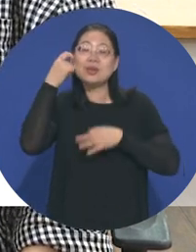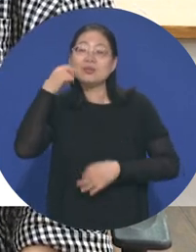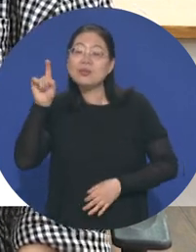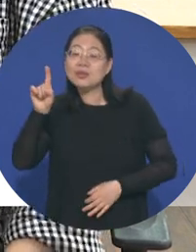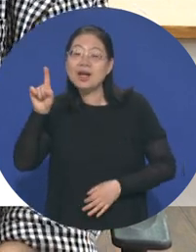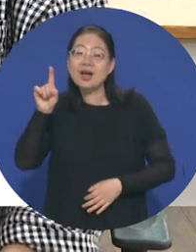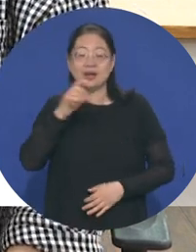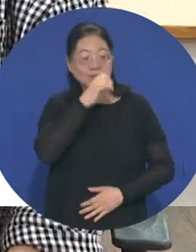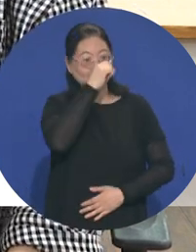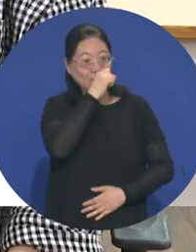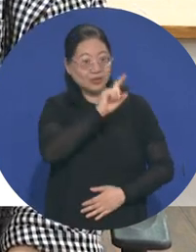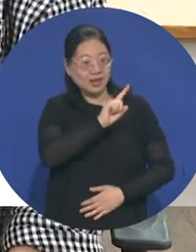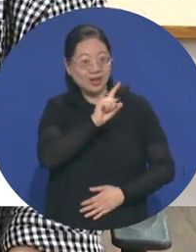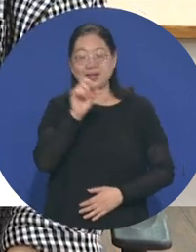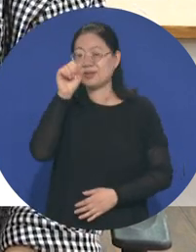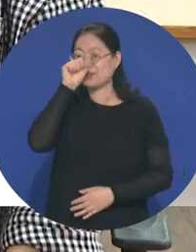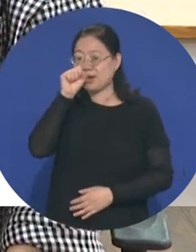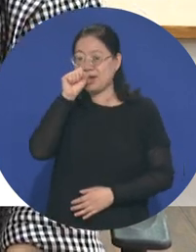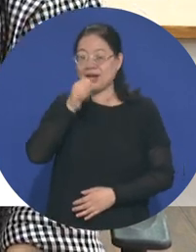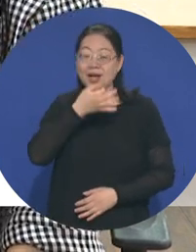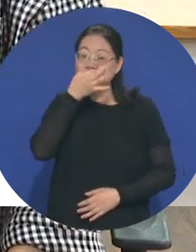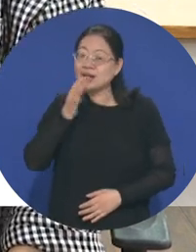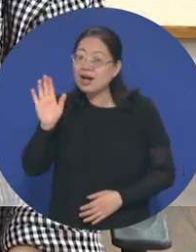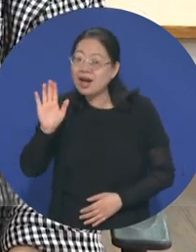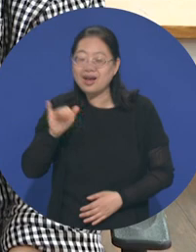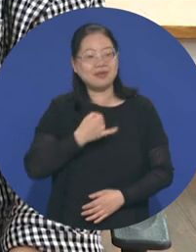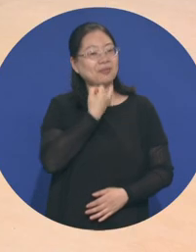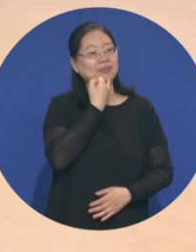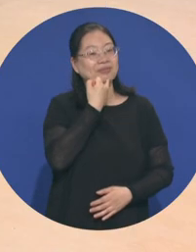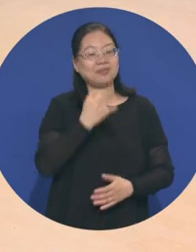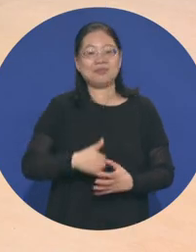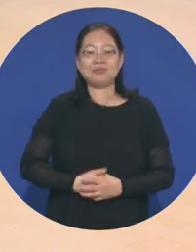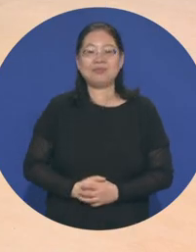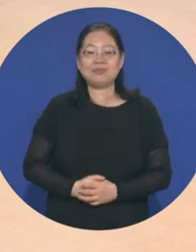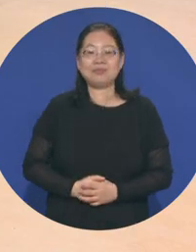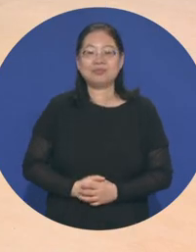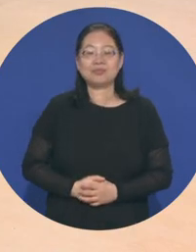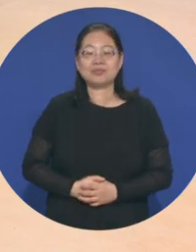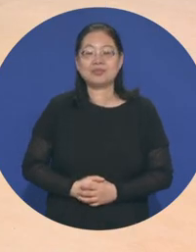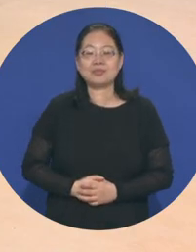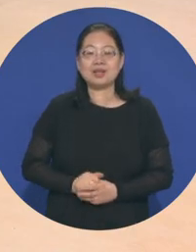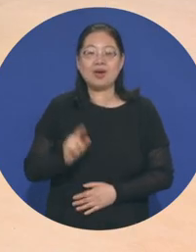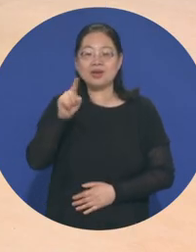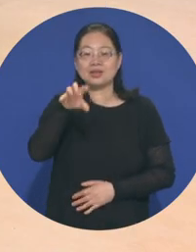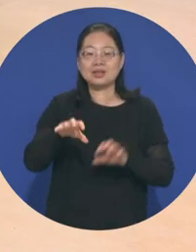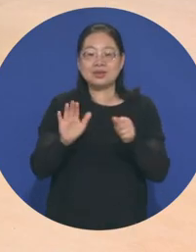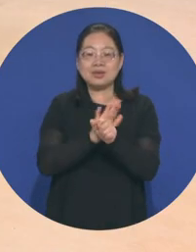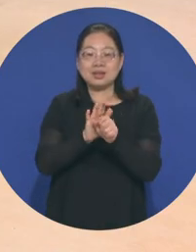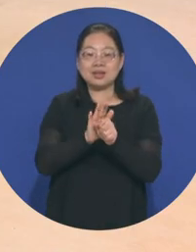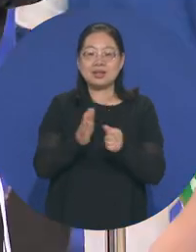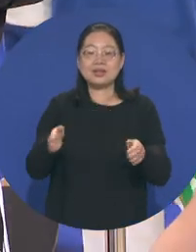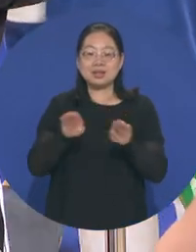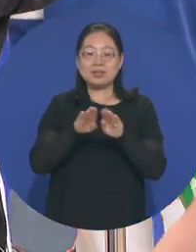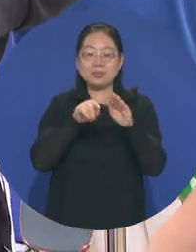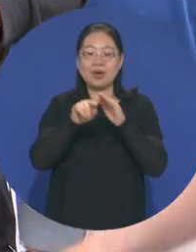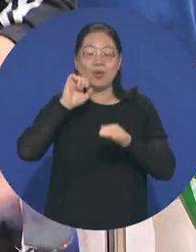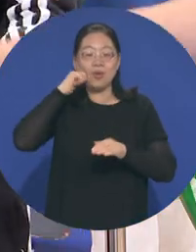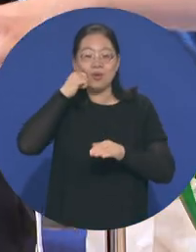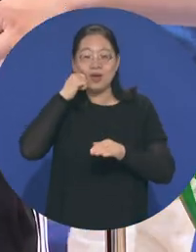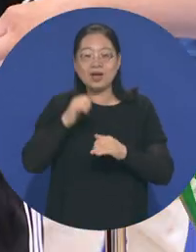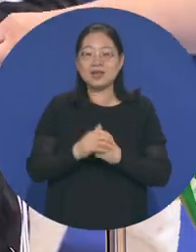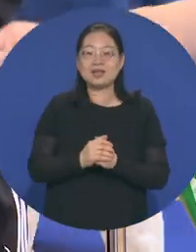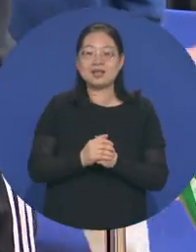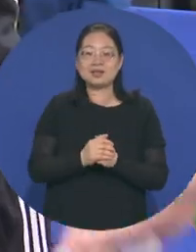어때요? 좋아요? 힘들지 않아? 아니. 이외에도 어디나 돌봄은 시설 이용이 어려운